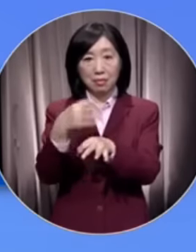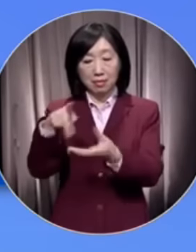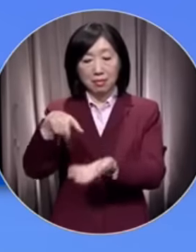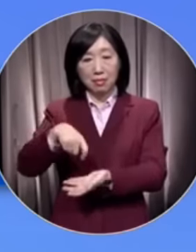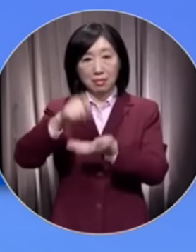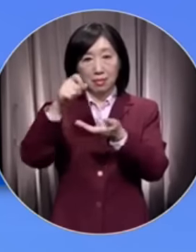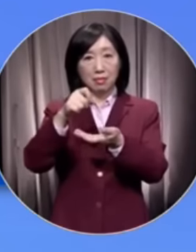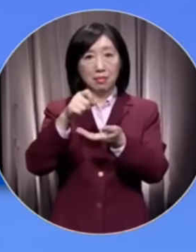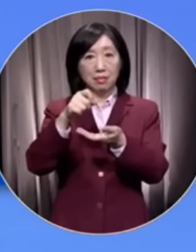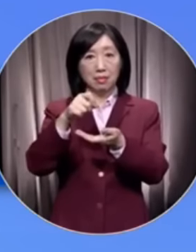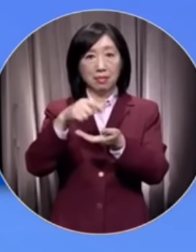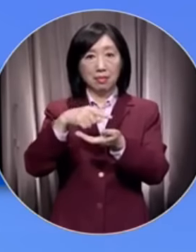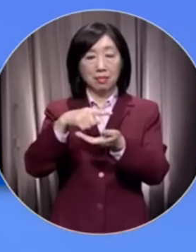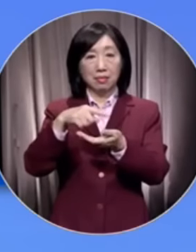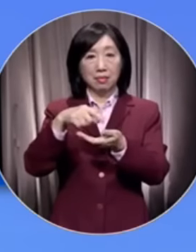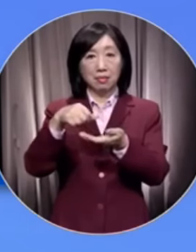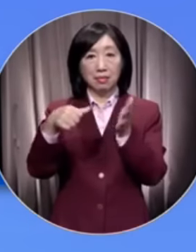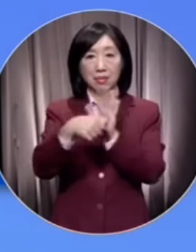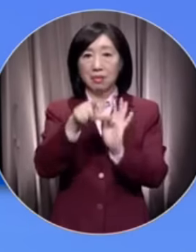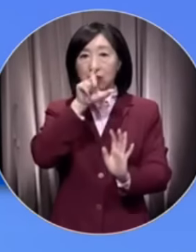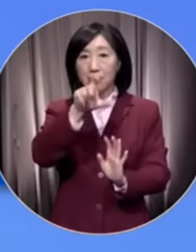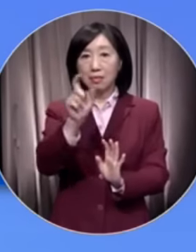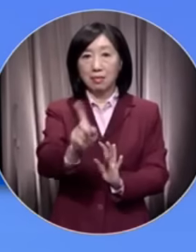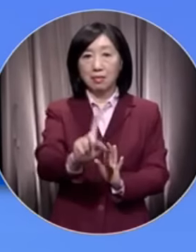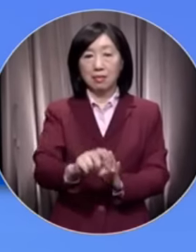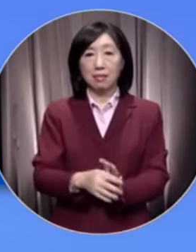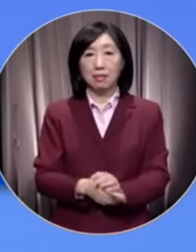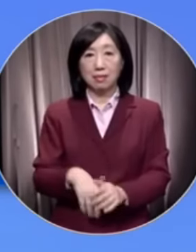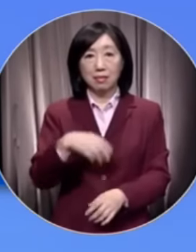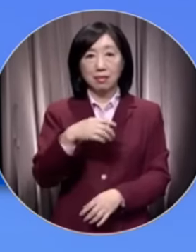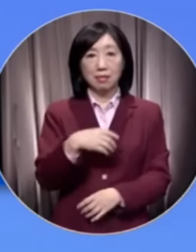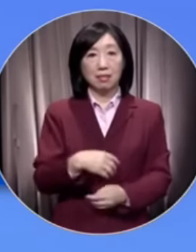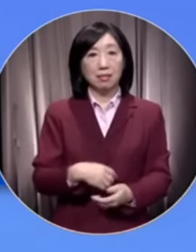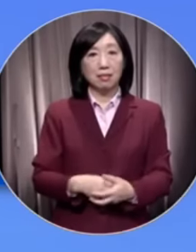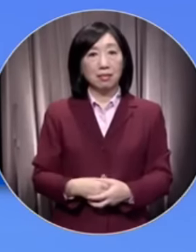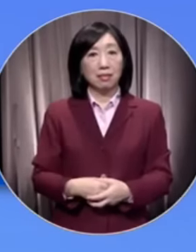出，我定名为叫做